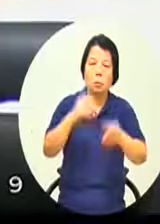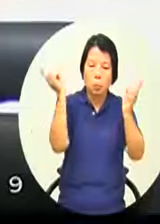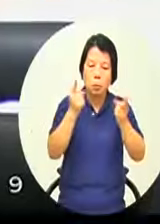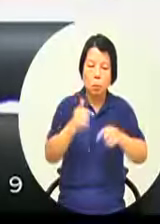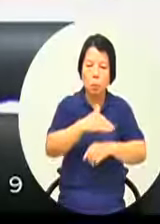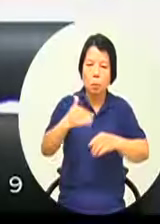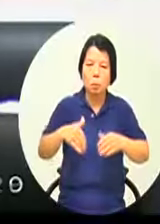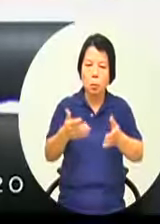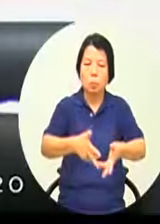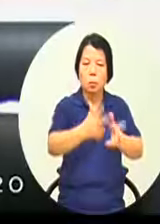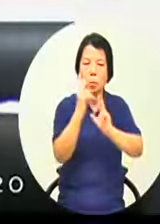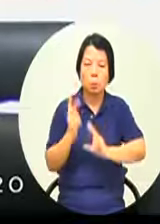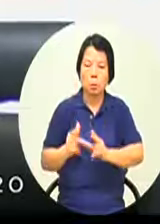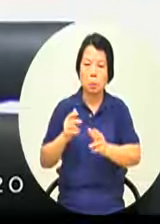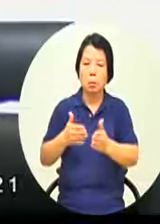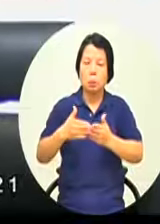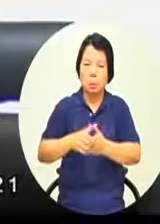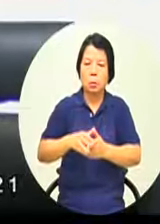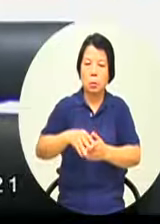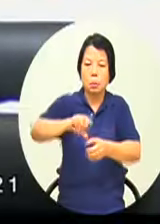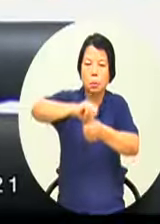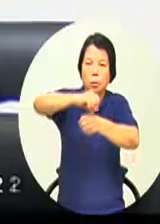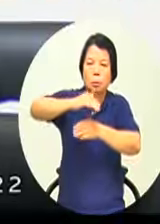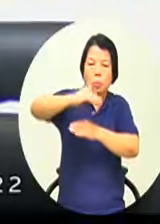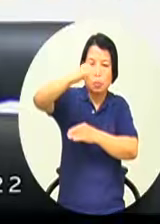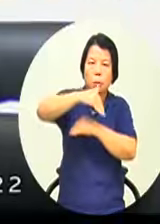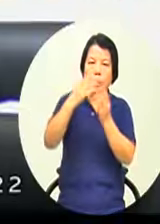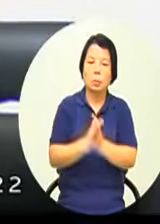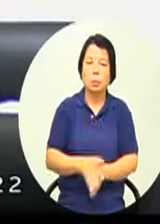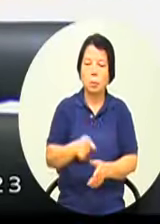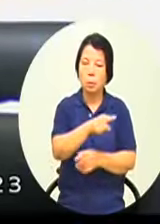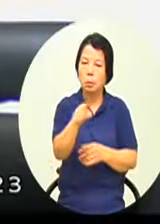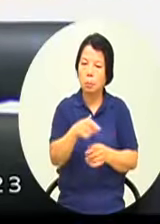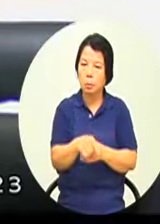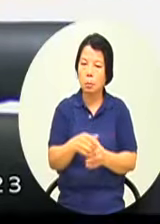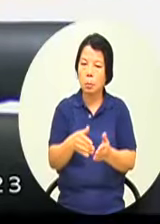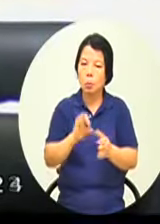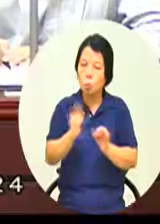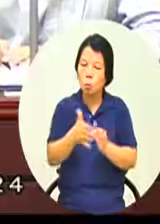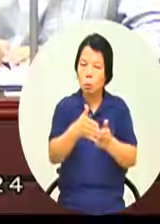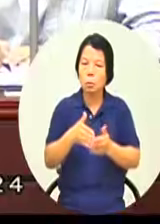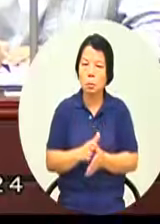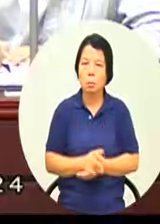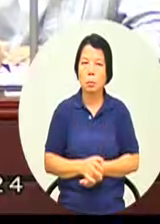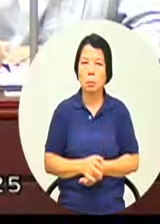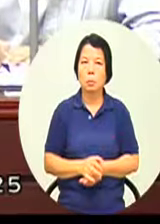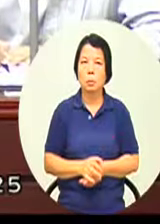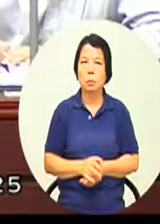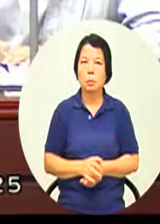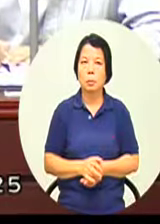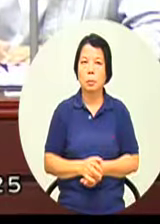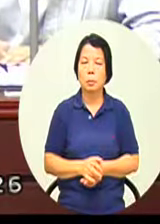把它架高，你说理由是因为什么？来，你再告诉大家一下。 鼓山桥架高，